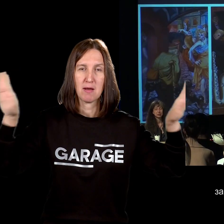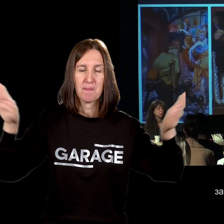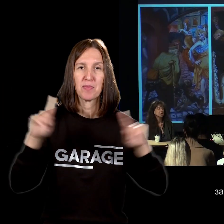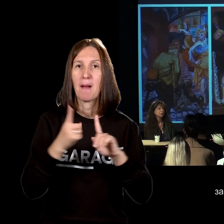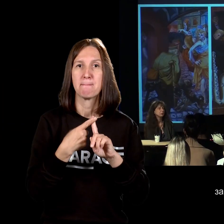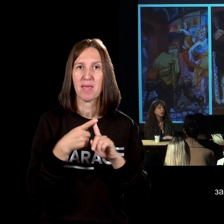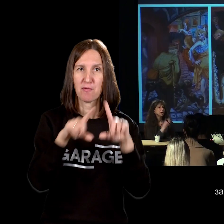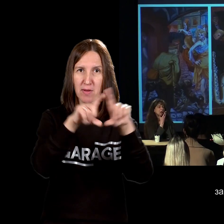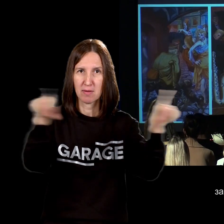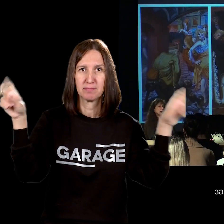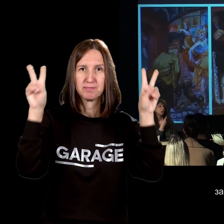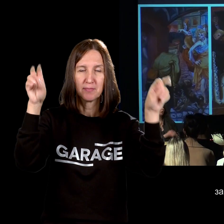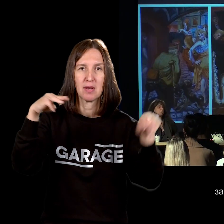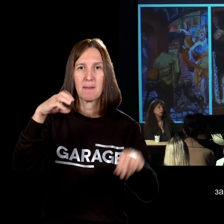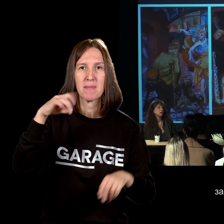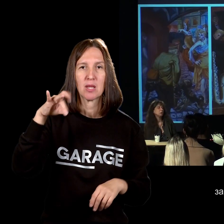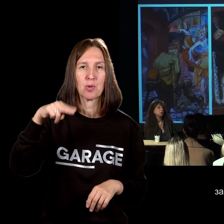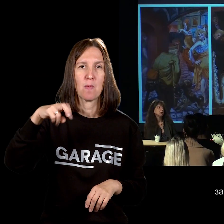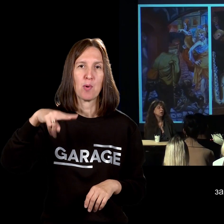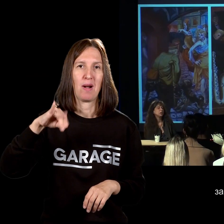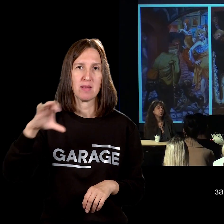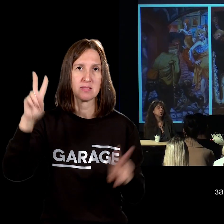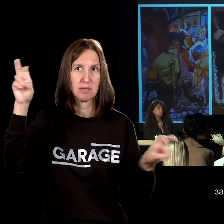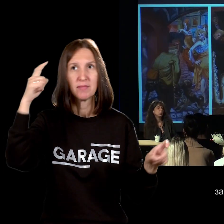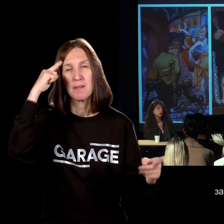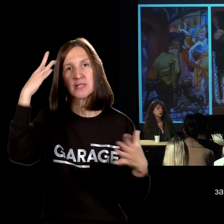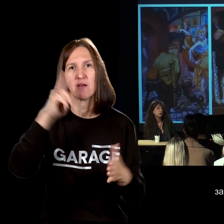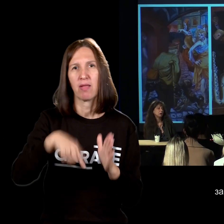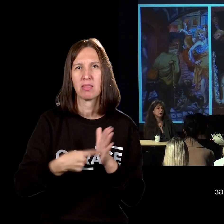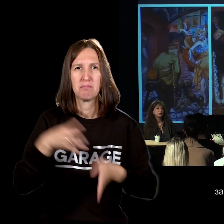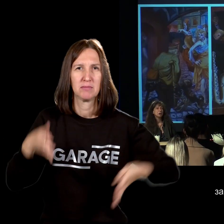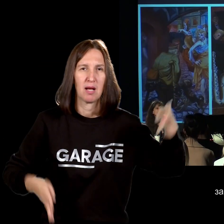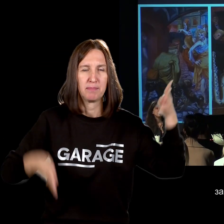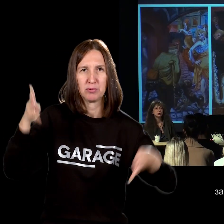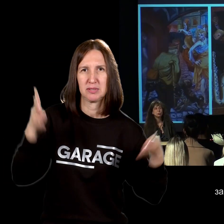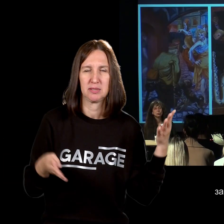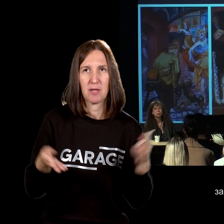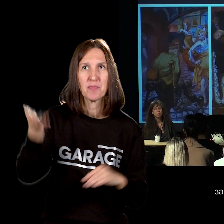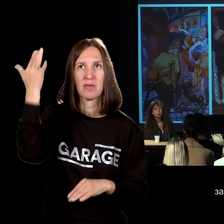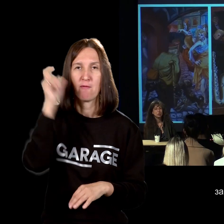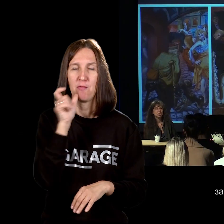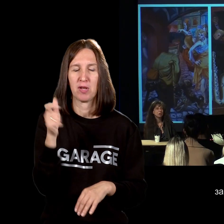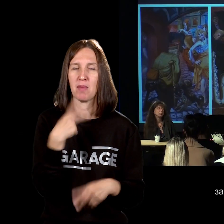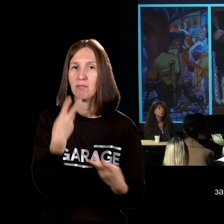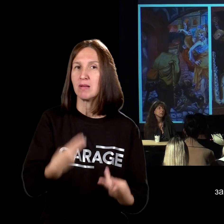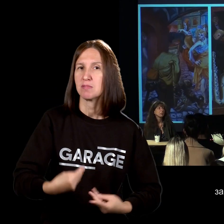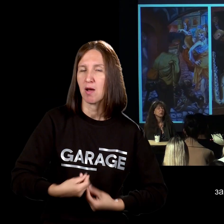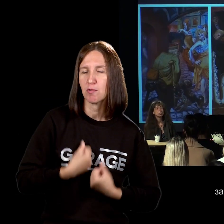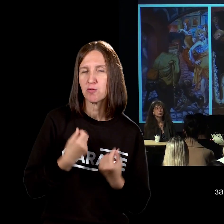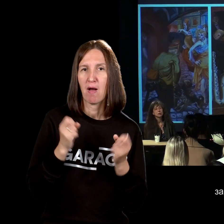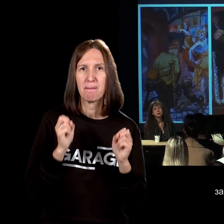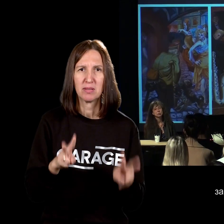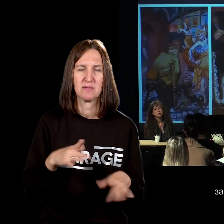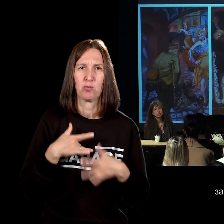опасного, заманчивого, который, если искать ему какие-то аналоги, да, сюжетные, что это может быть, да,